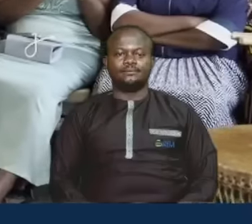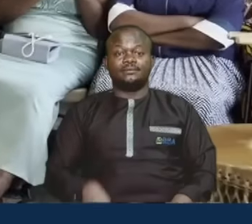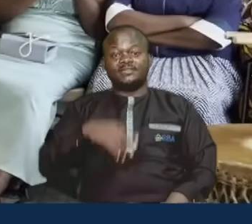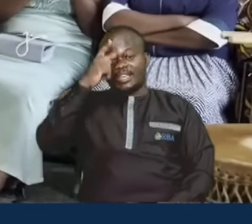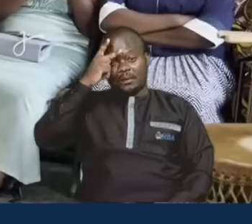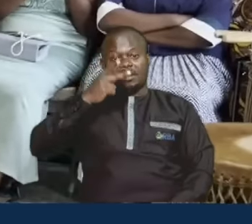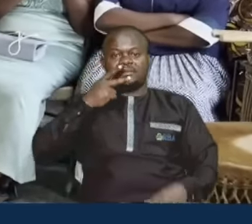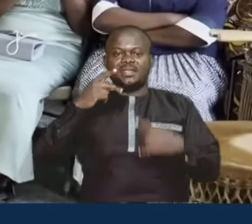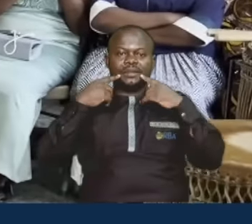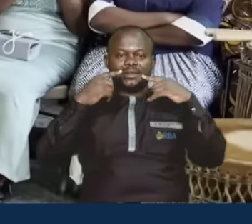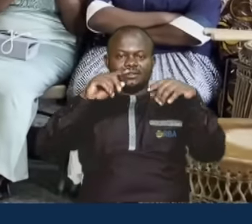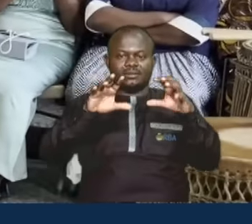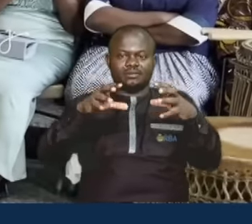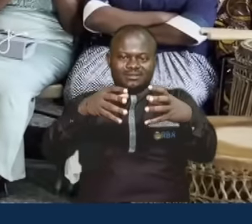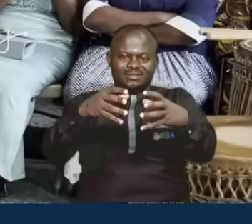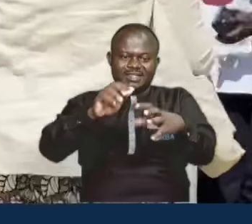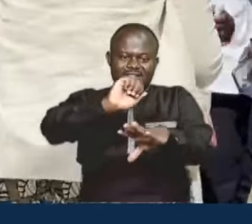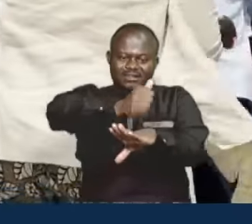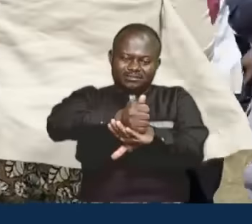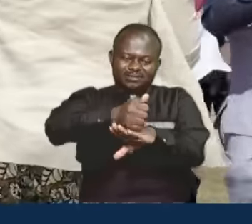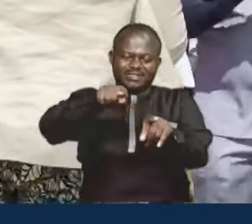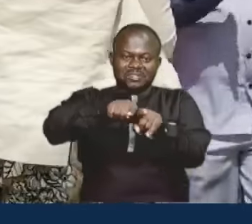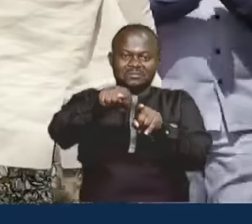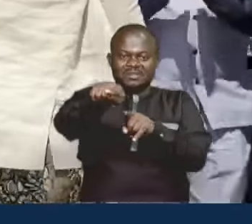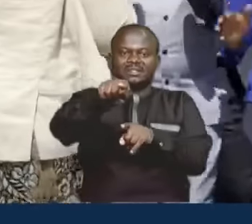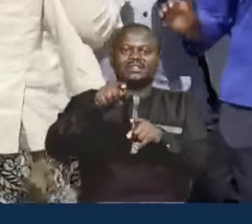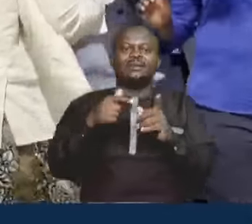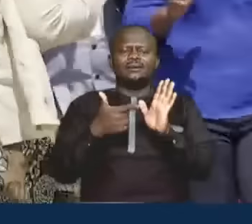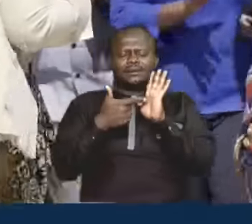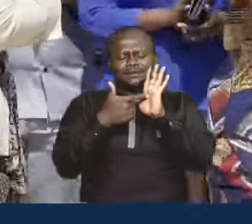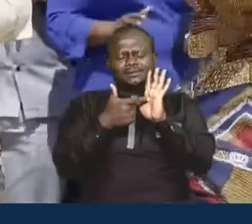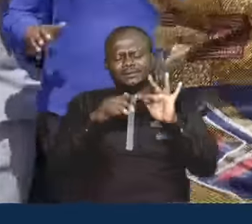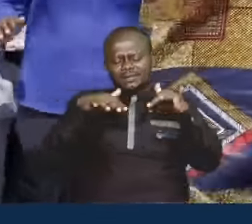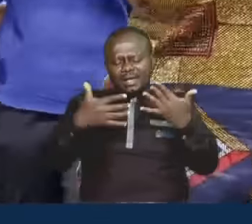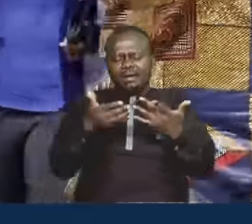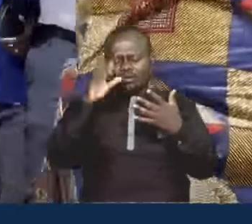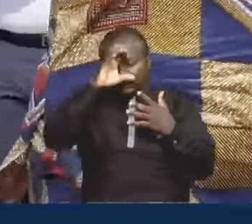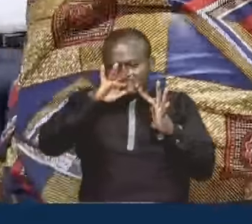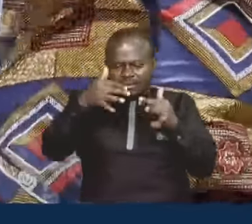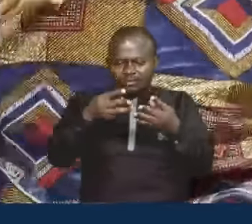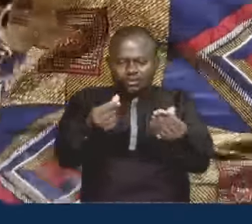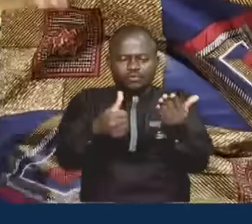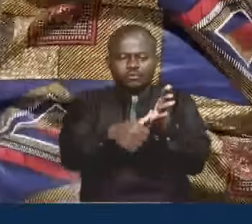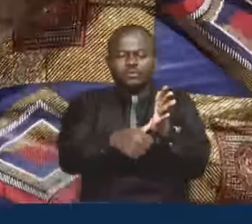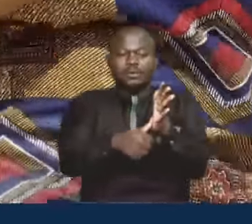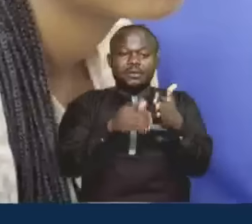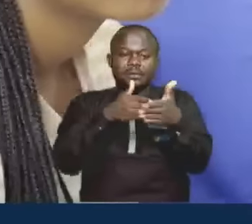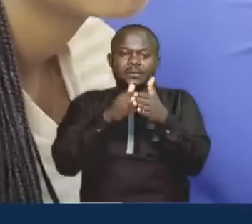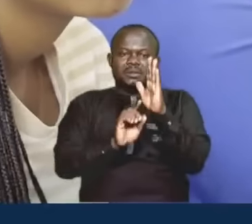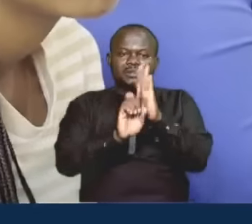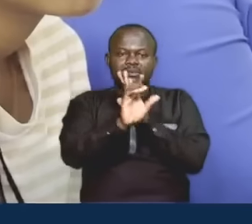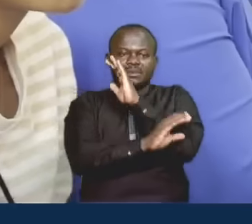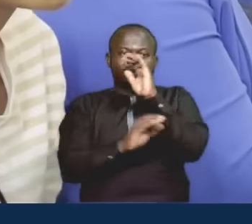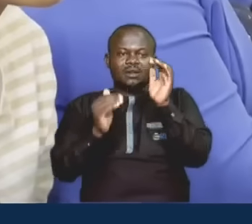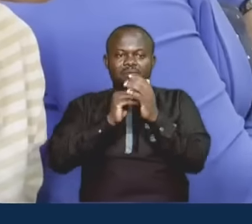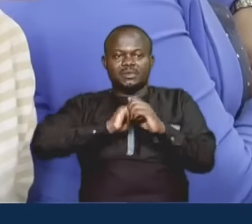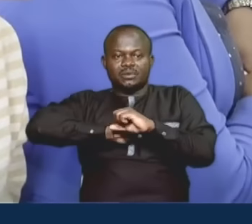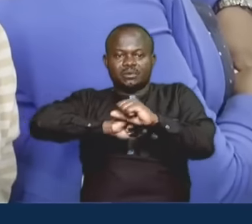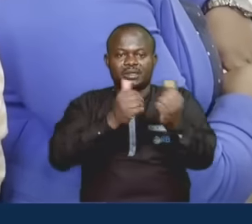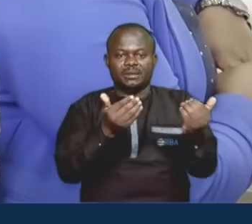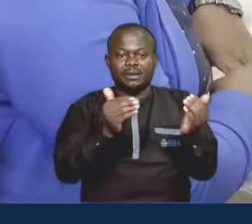Ababyeyi bavuga ko gushyira ishuri nk'iri mu Rwanda ari ikimenyetso cyiza cyo kwishakamo ibisubizo ku bibazo bikibangamiye iterambere ry'igihugu ndetse no kurinda abana